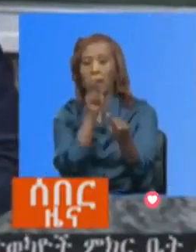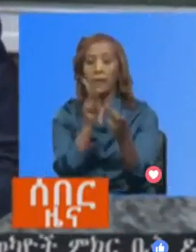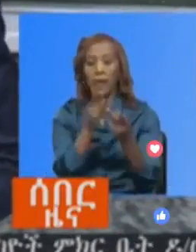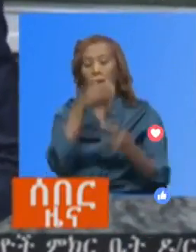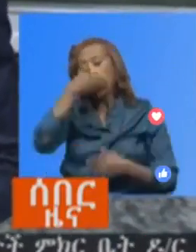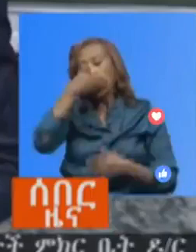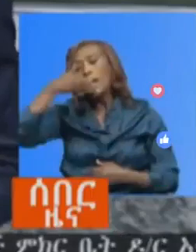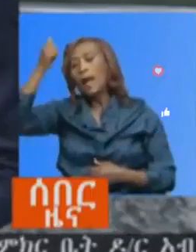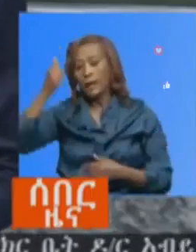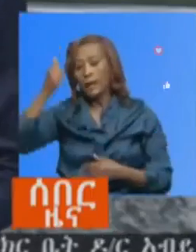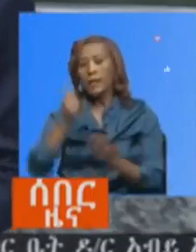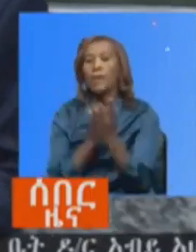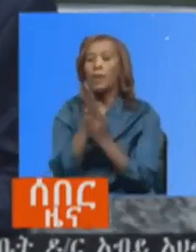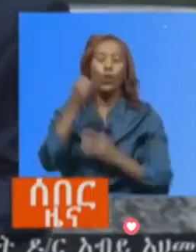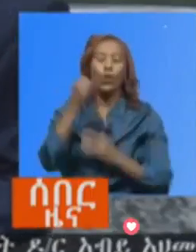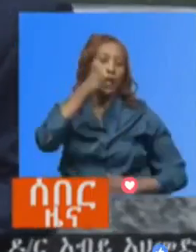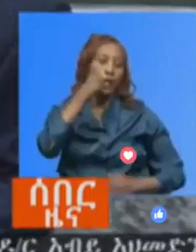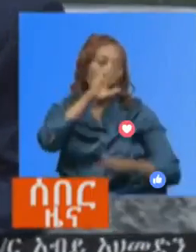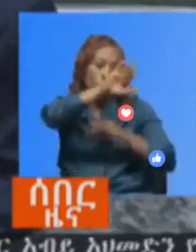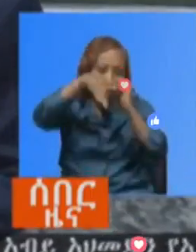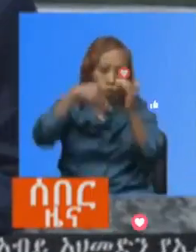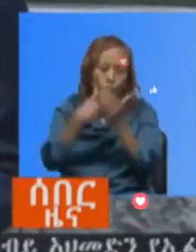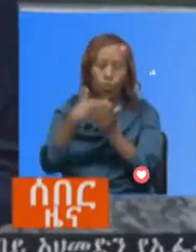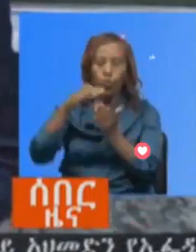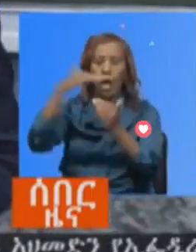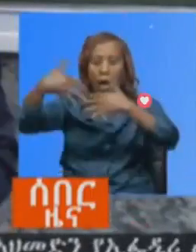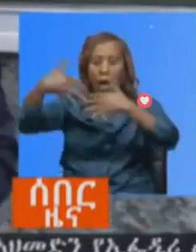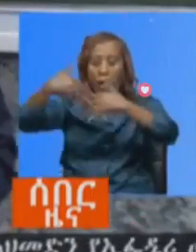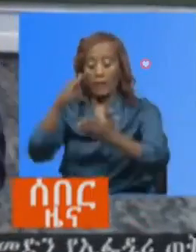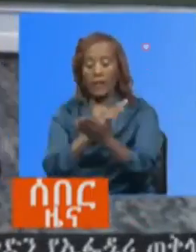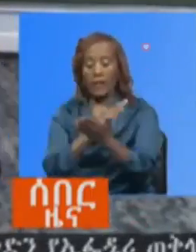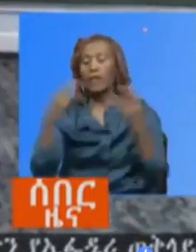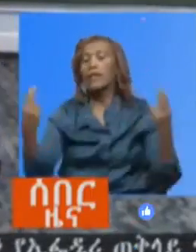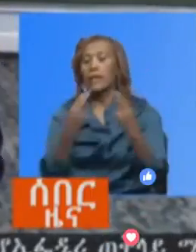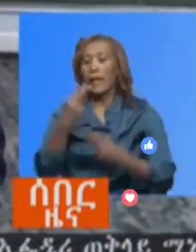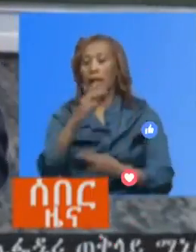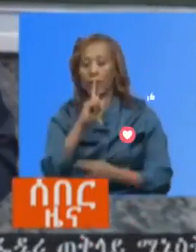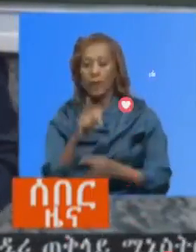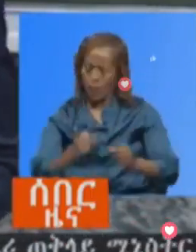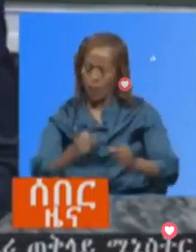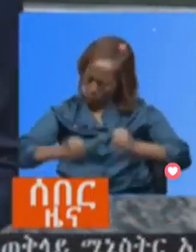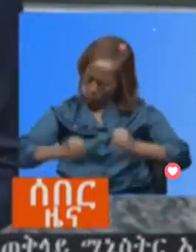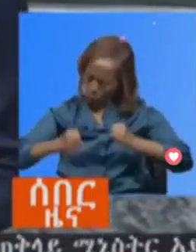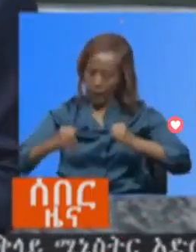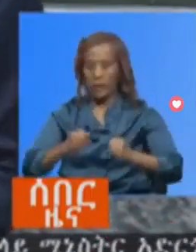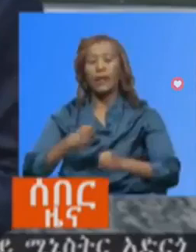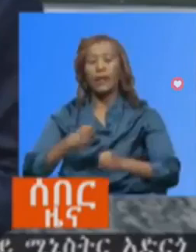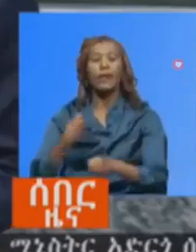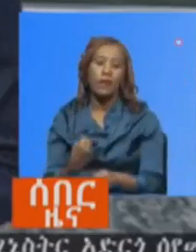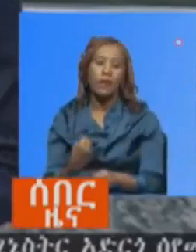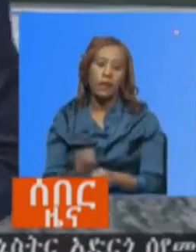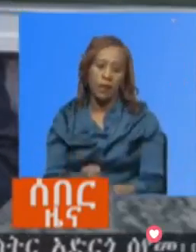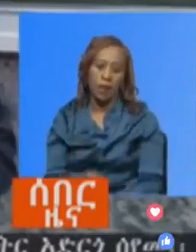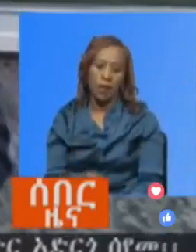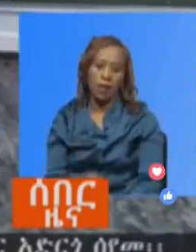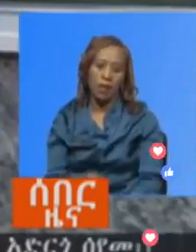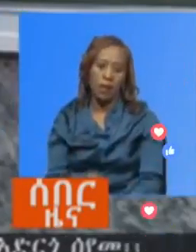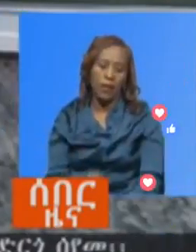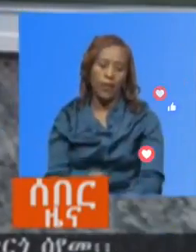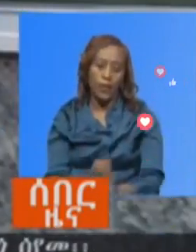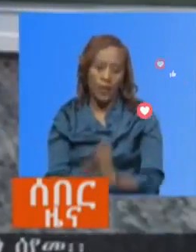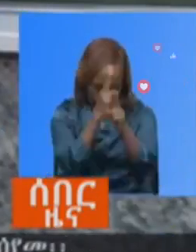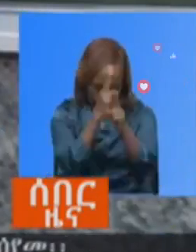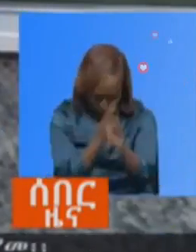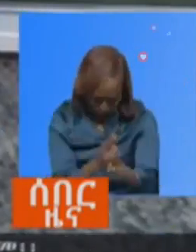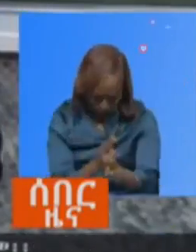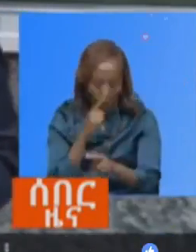መልኩ ለሴቶች ሁሉን አቀፍ ተሳትፎና ተጠቃሚነት በቁርጠኝነት ይሰራል። የተከበሩ